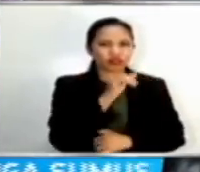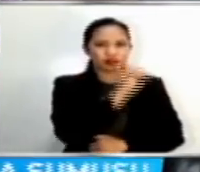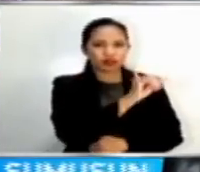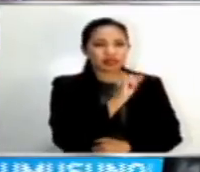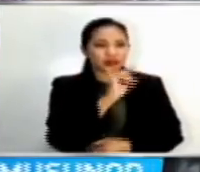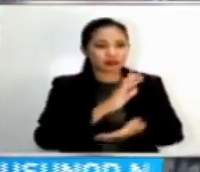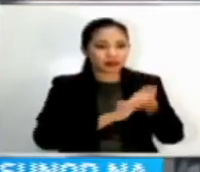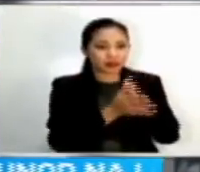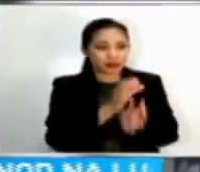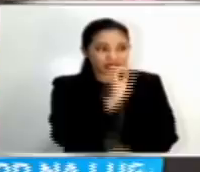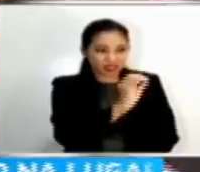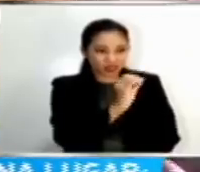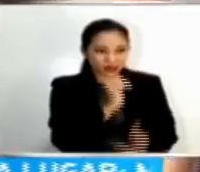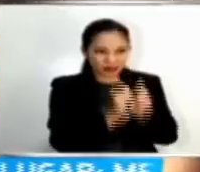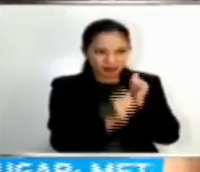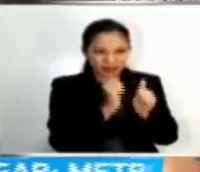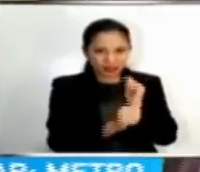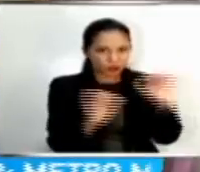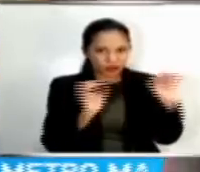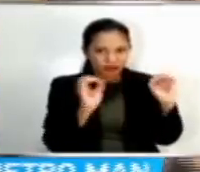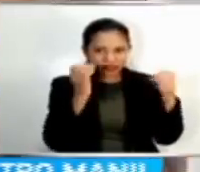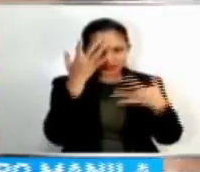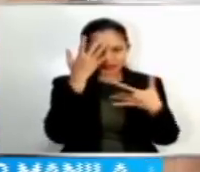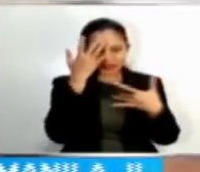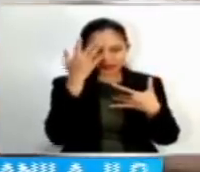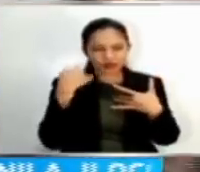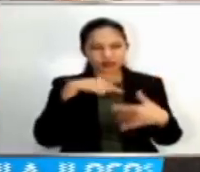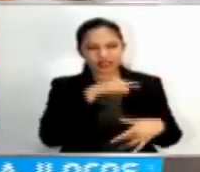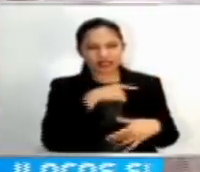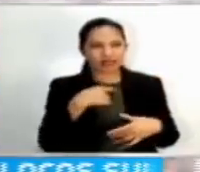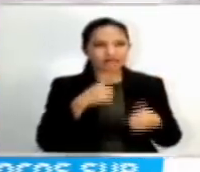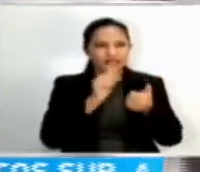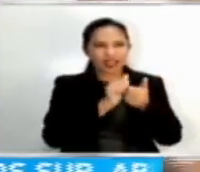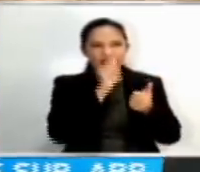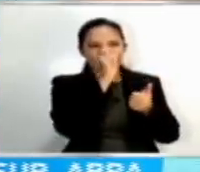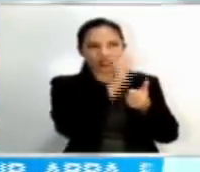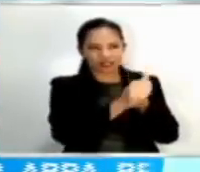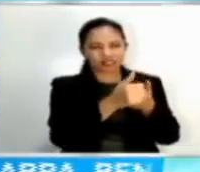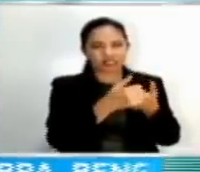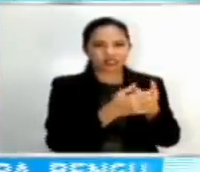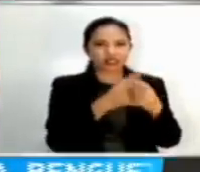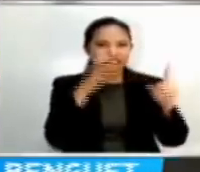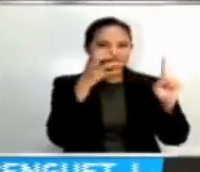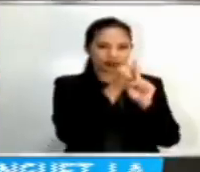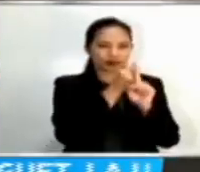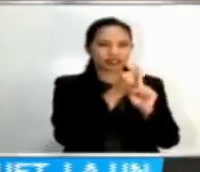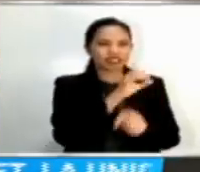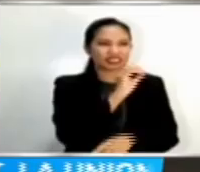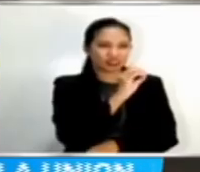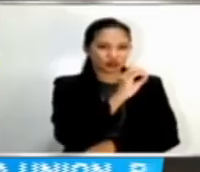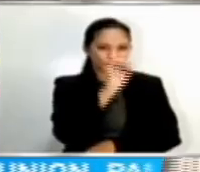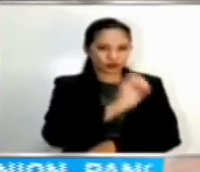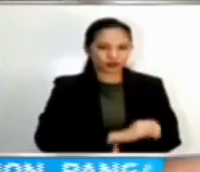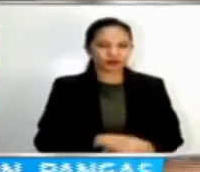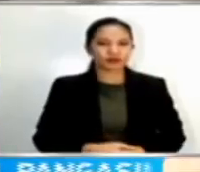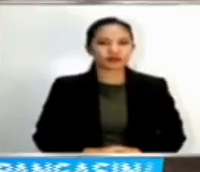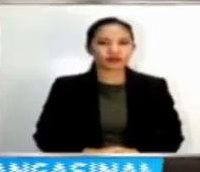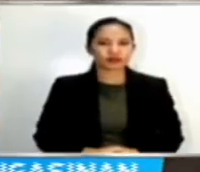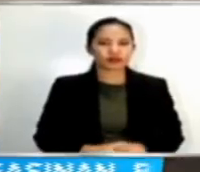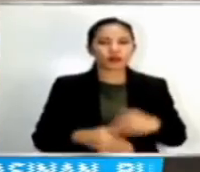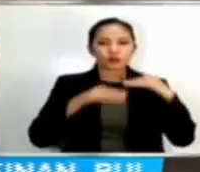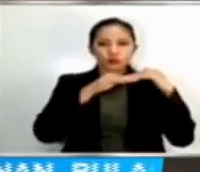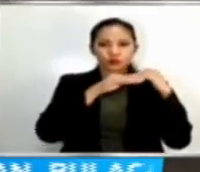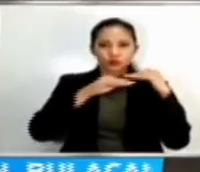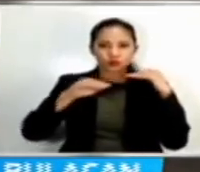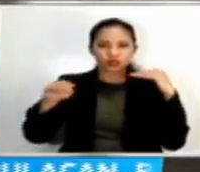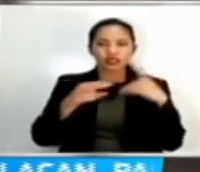wala na yung cases. So matagal pa tayong umabot ng zero na reproduction number. Basta naman stable siya, mga nasa